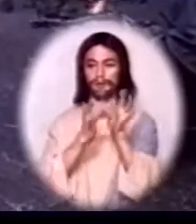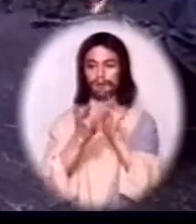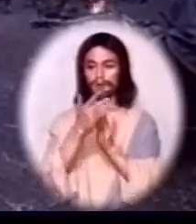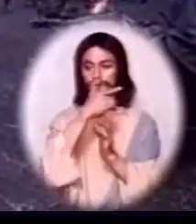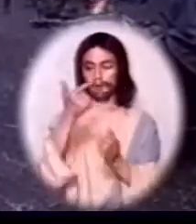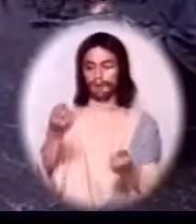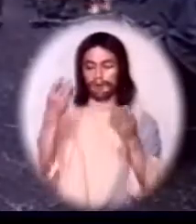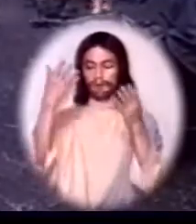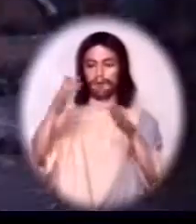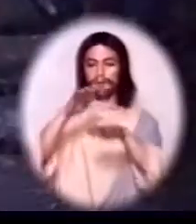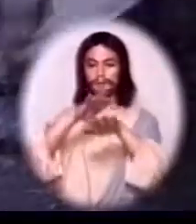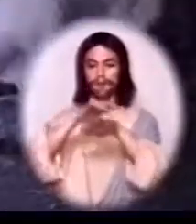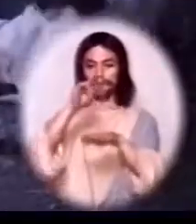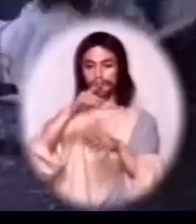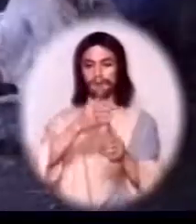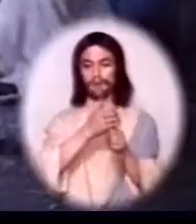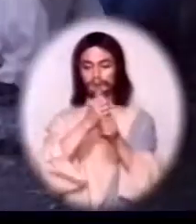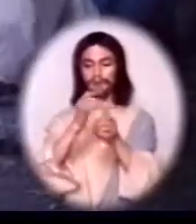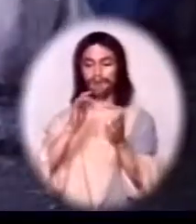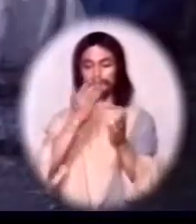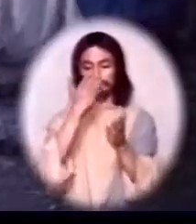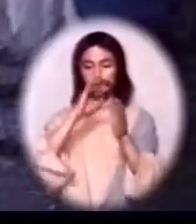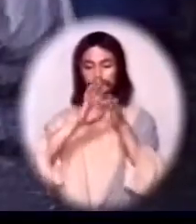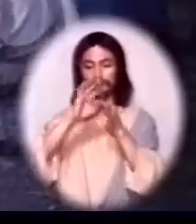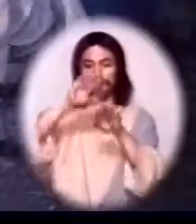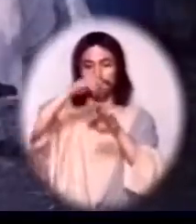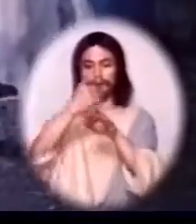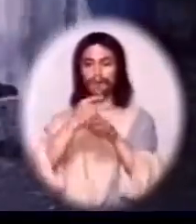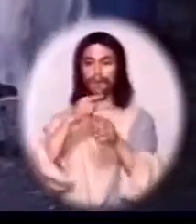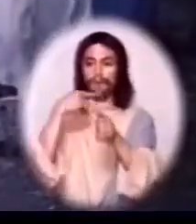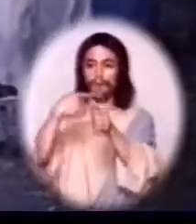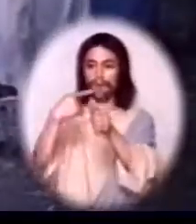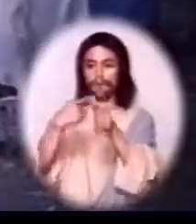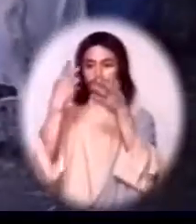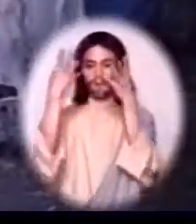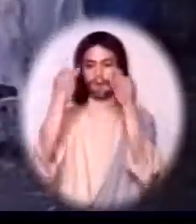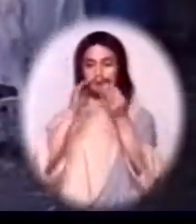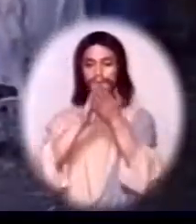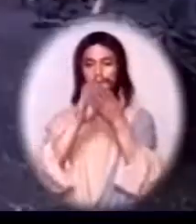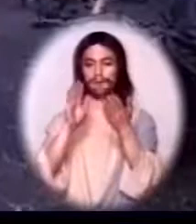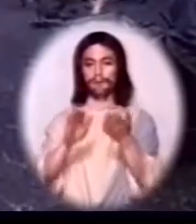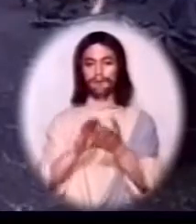군병들이 예수님을 대제사장의 집 들러 데려가서 그를 유대인의 왕이라고 희롱했습니다.